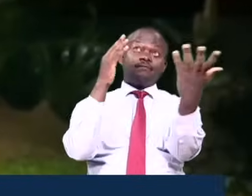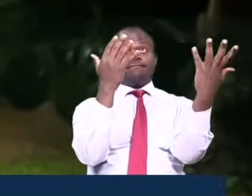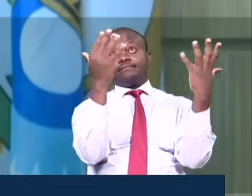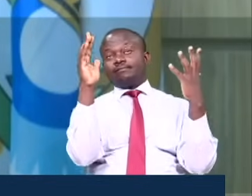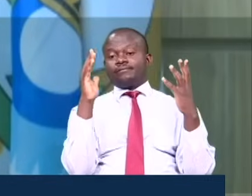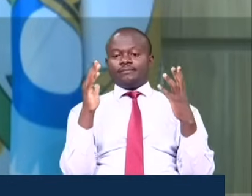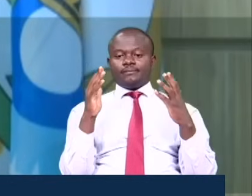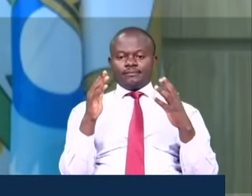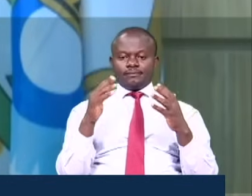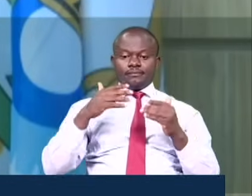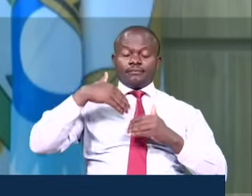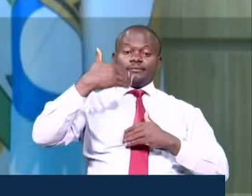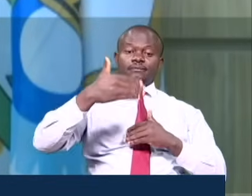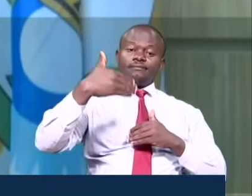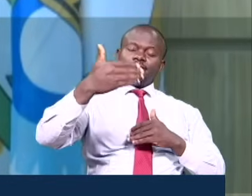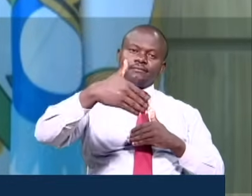igenda